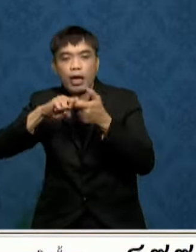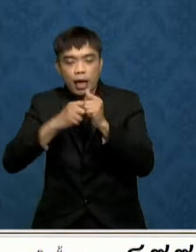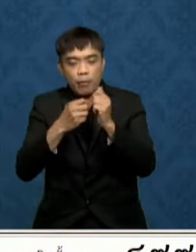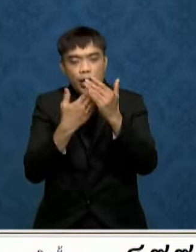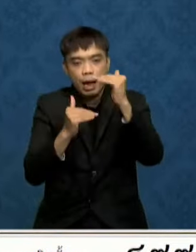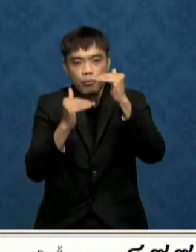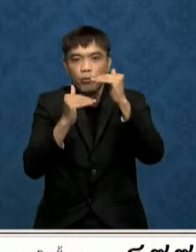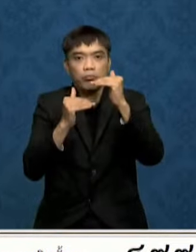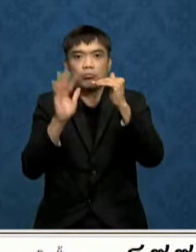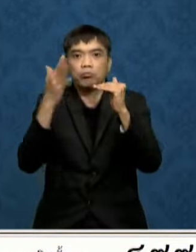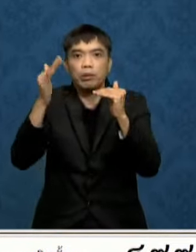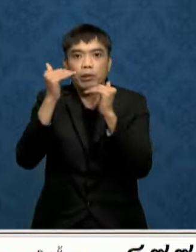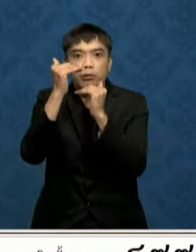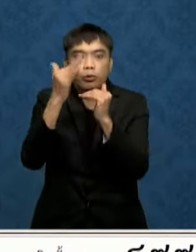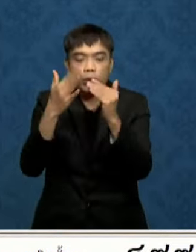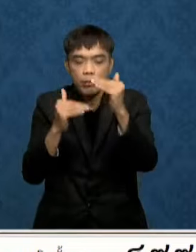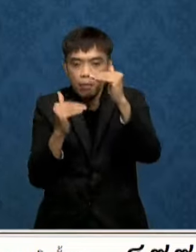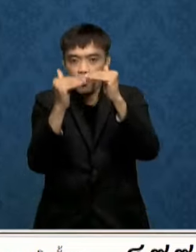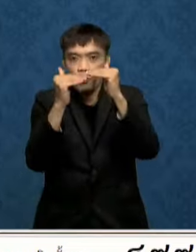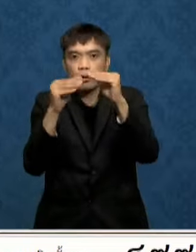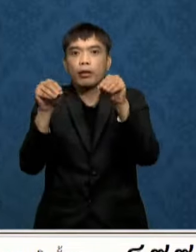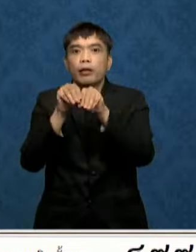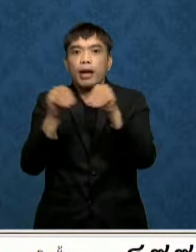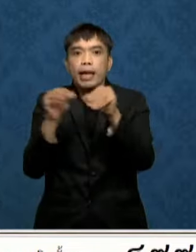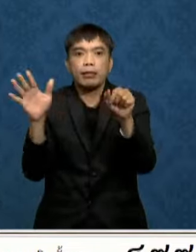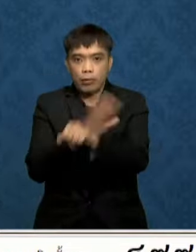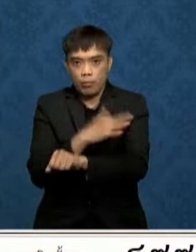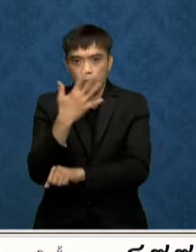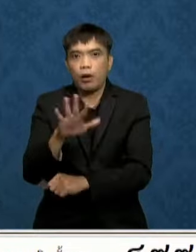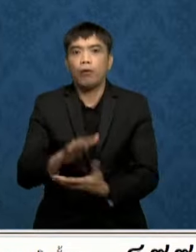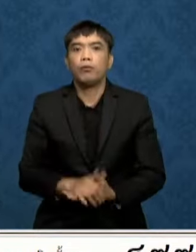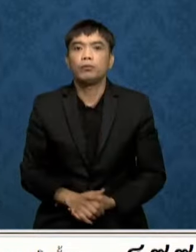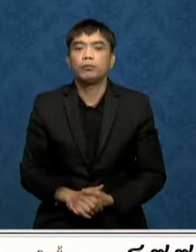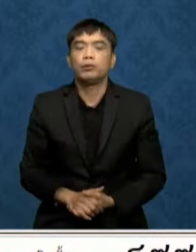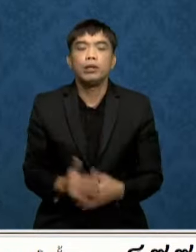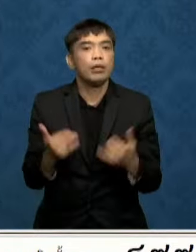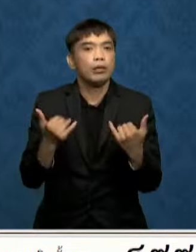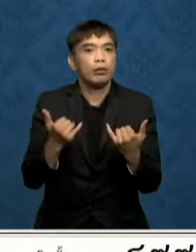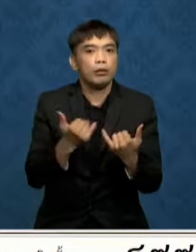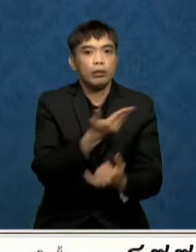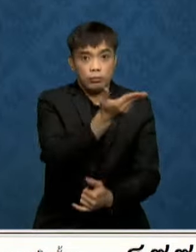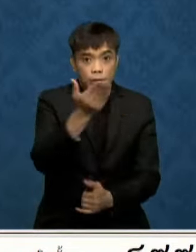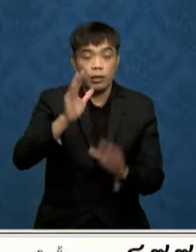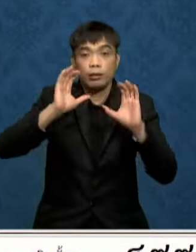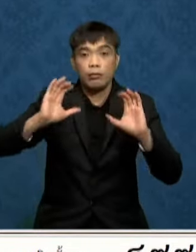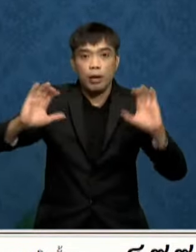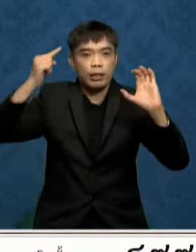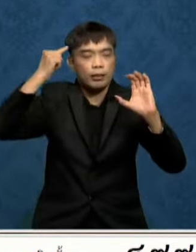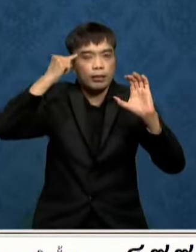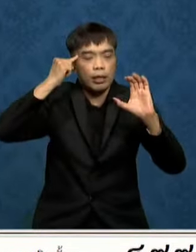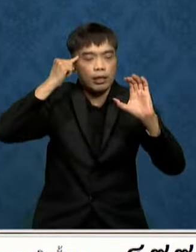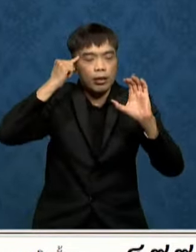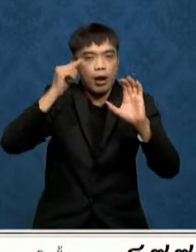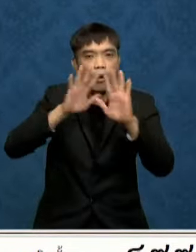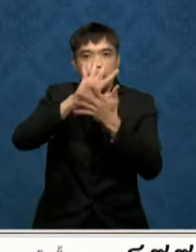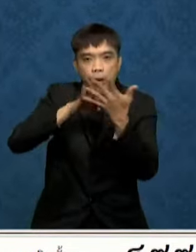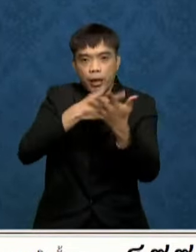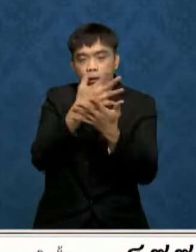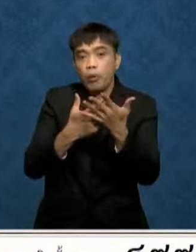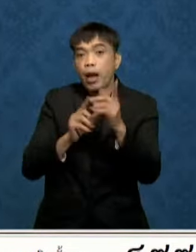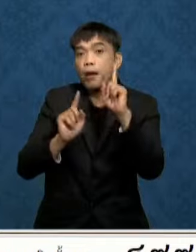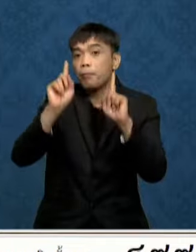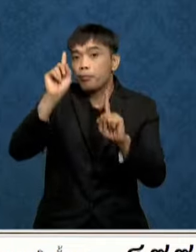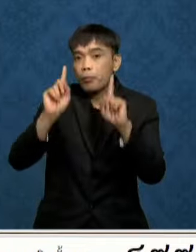กรรมาธิการได้สอบถามมั้ยคะว่าประมาณการรายได้ของปี 67เนี่ยได้มีการประมาณการใหม่ไว้